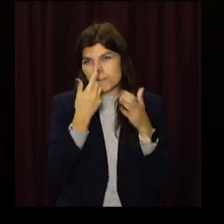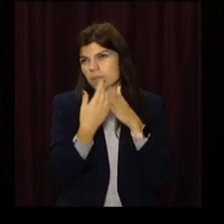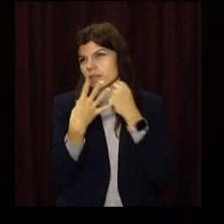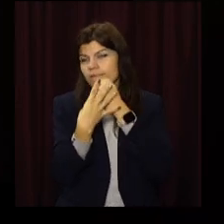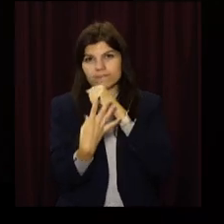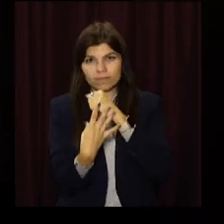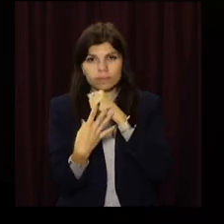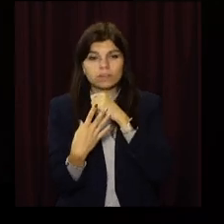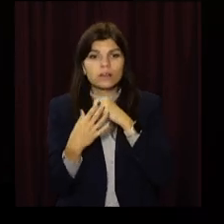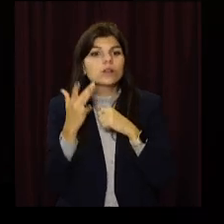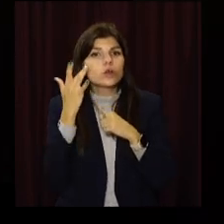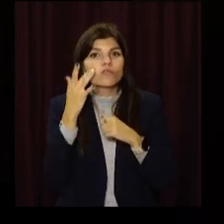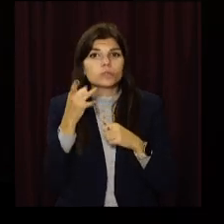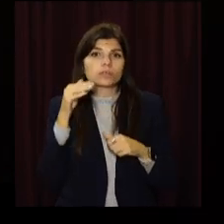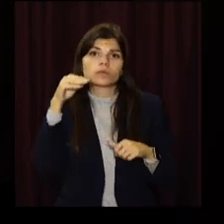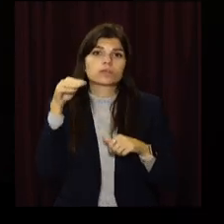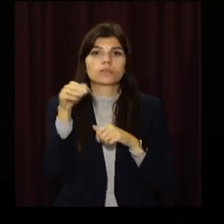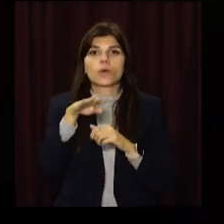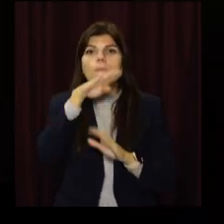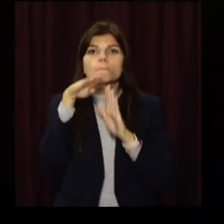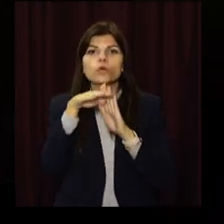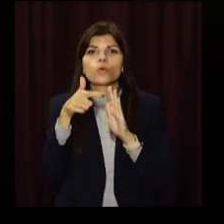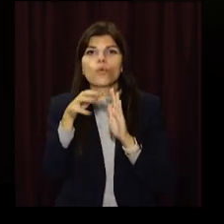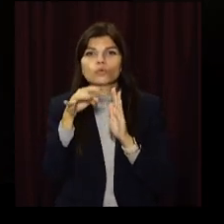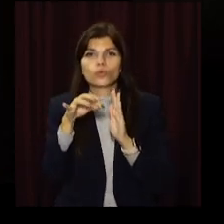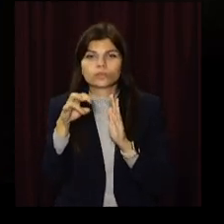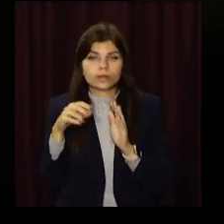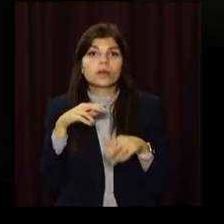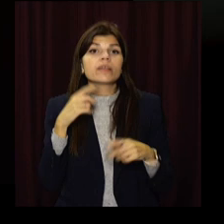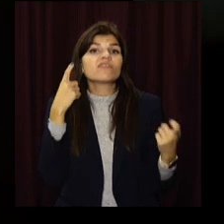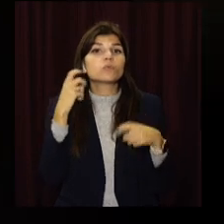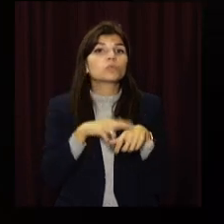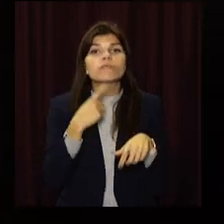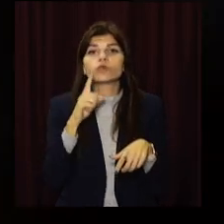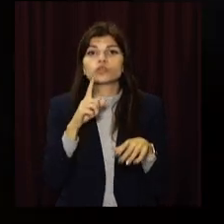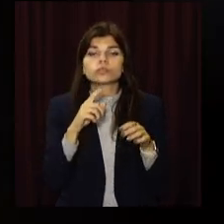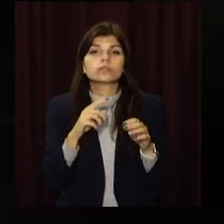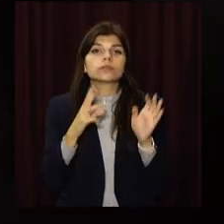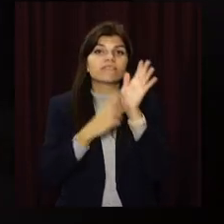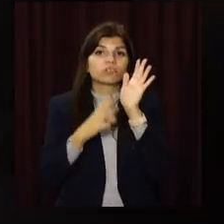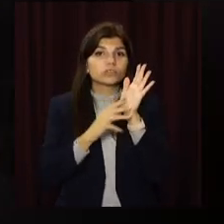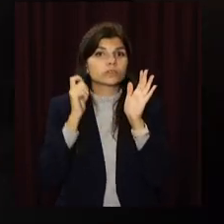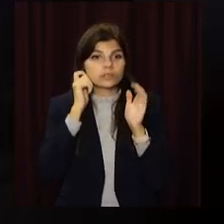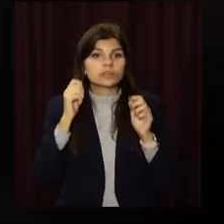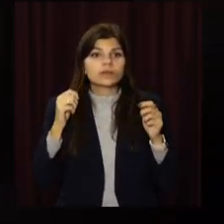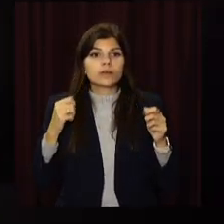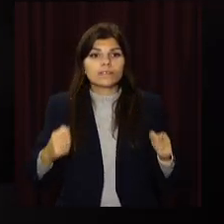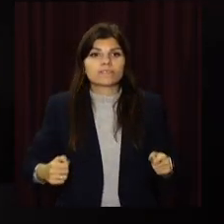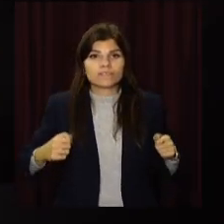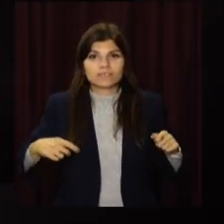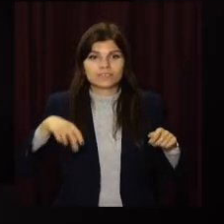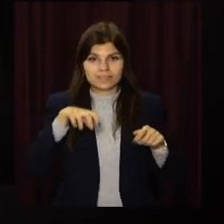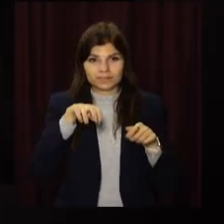19-й. Відомо, що легковик рухався в бік Підгородного. За інформацією поліції, 80-річна жінка з візочком переходила шлях